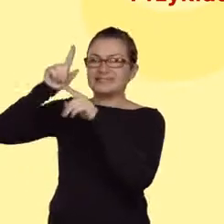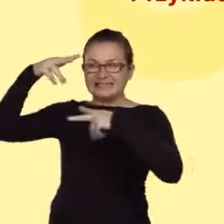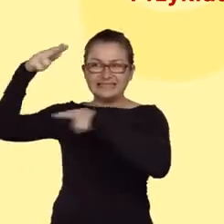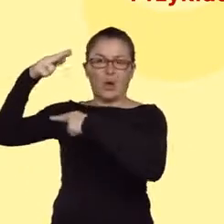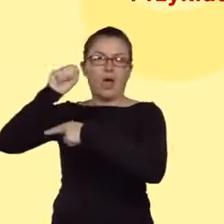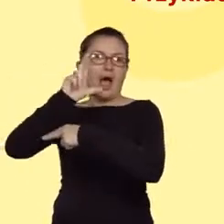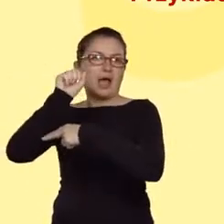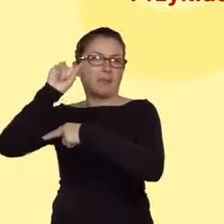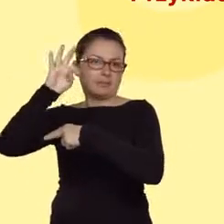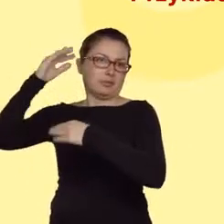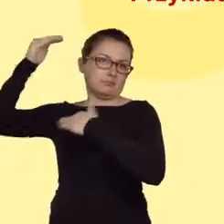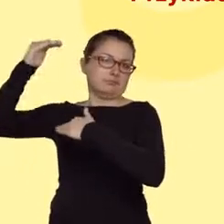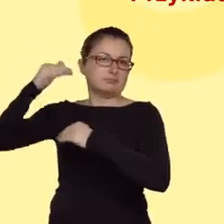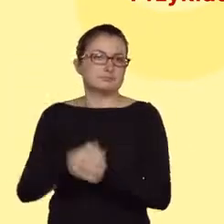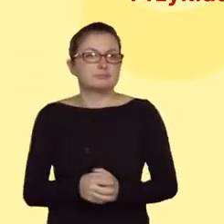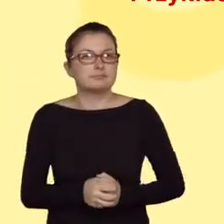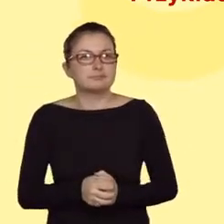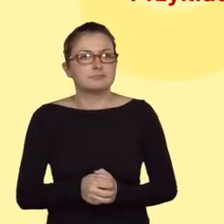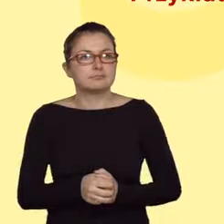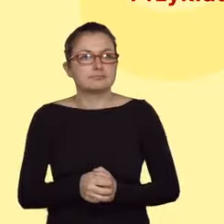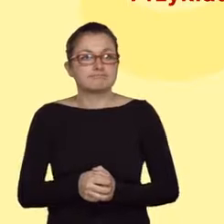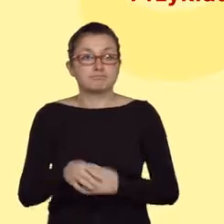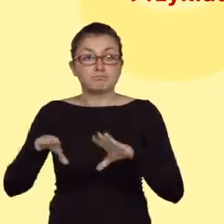go rozwinąć, by na końcu poprzeć przykładem.